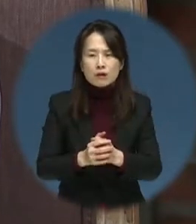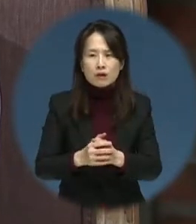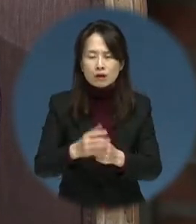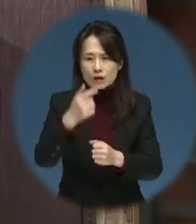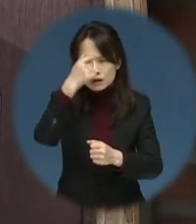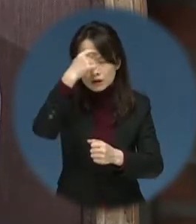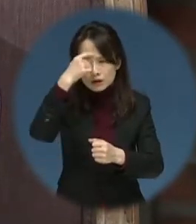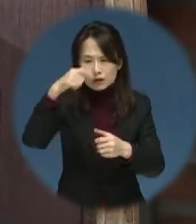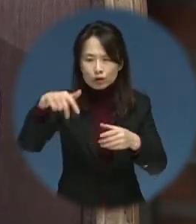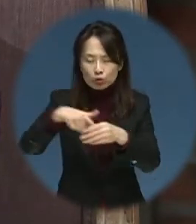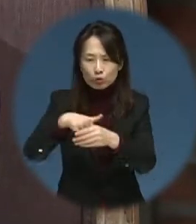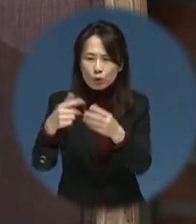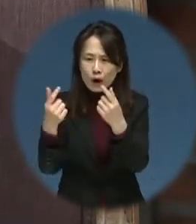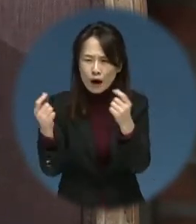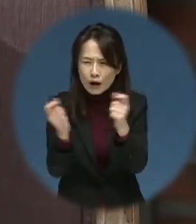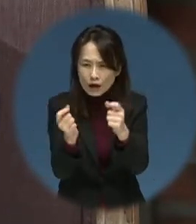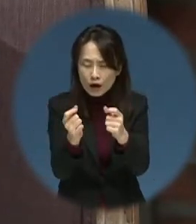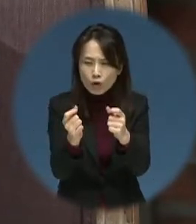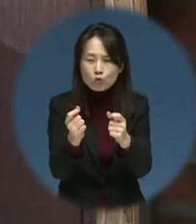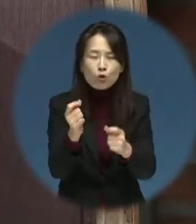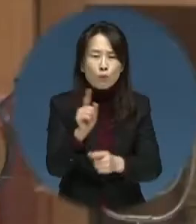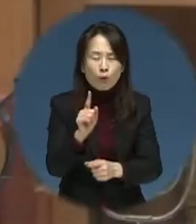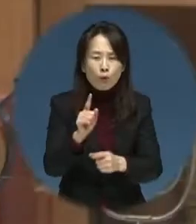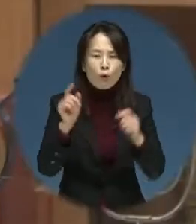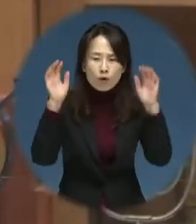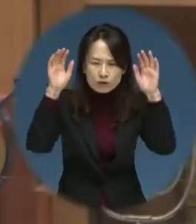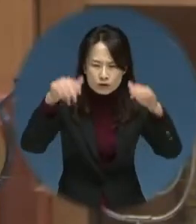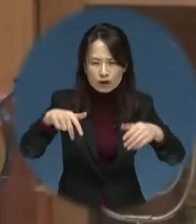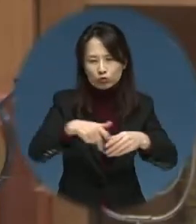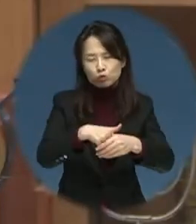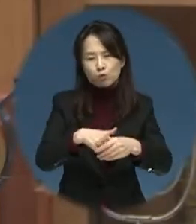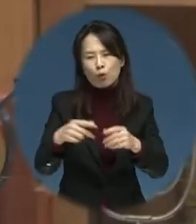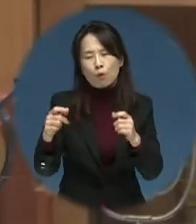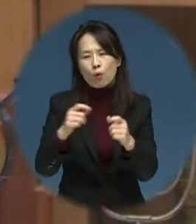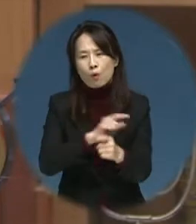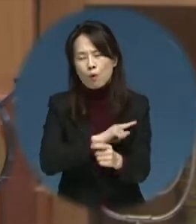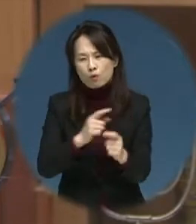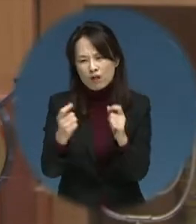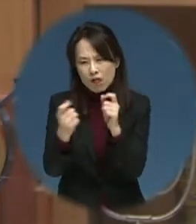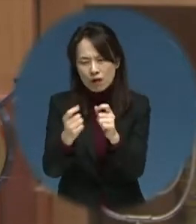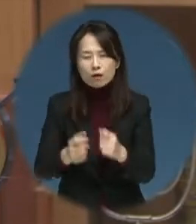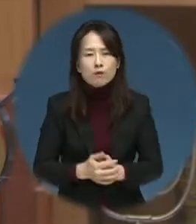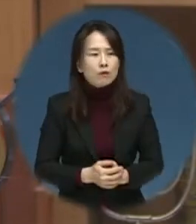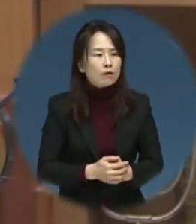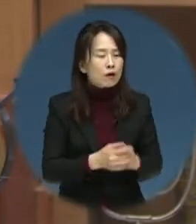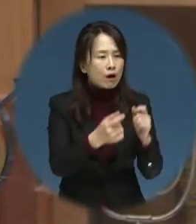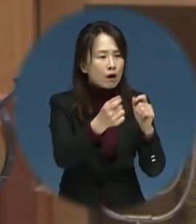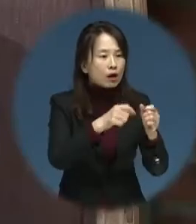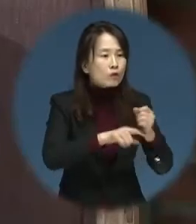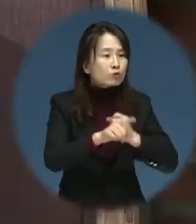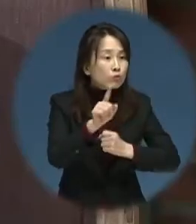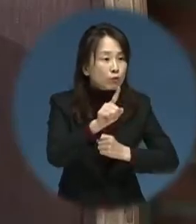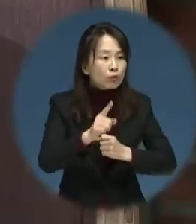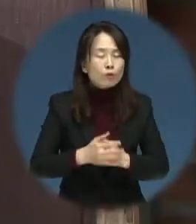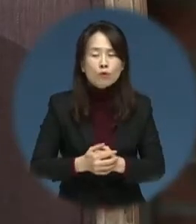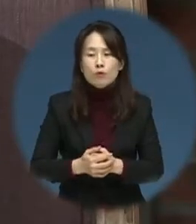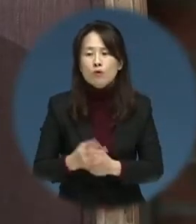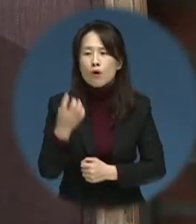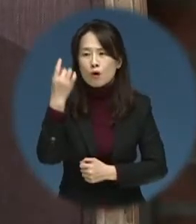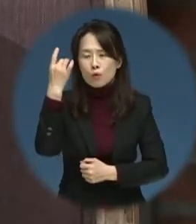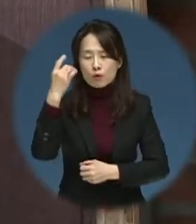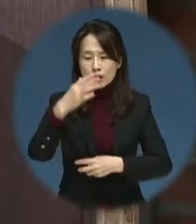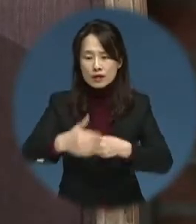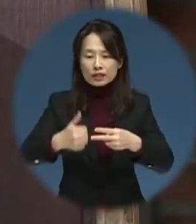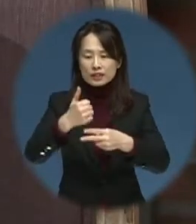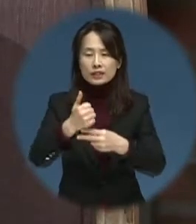하면 종교적으로 보면 이슬람이 제일 가깝습니다. 그래요? 네. 어떻게 가깝습니까? 원래 같은 일신교에서 나왔고요.